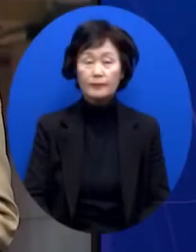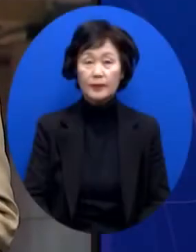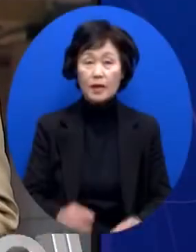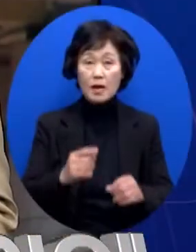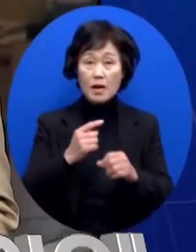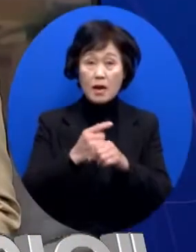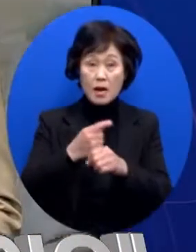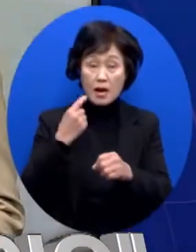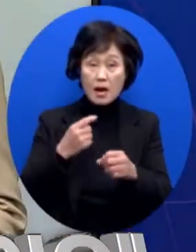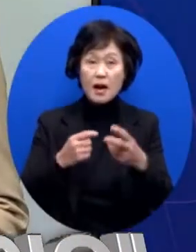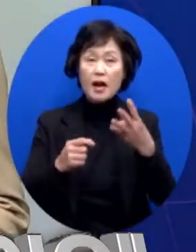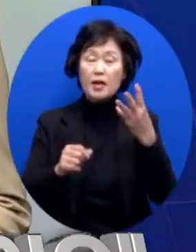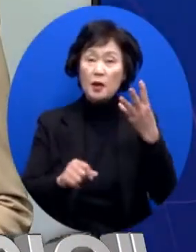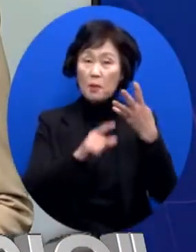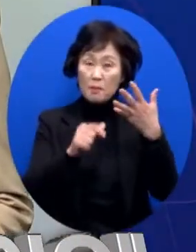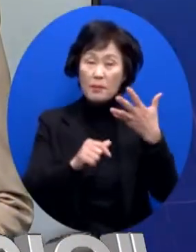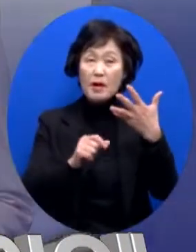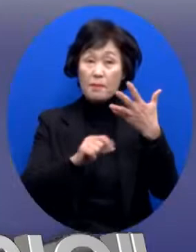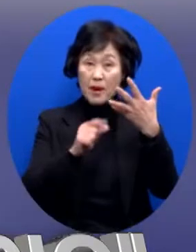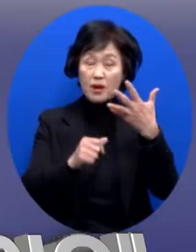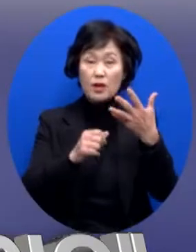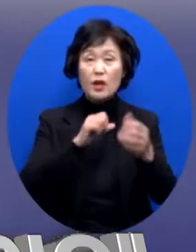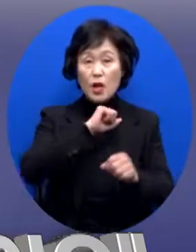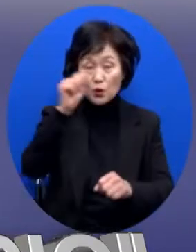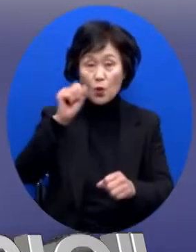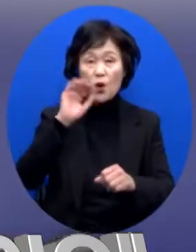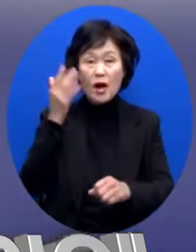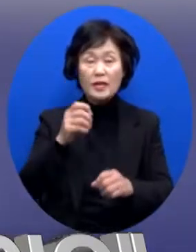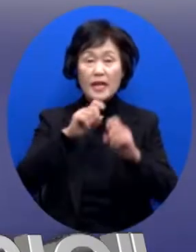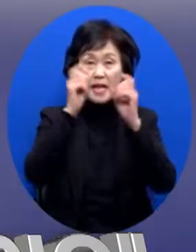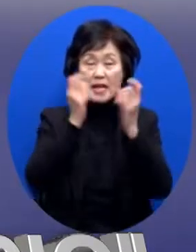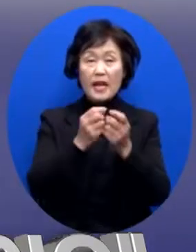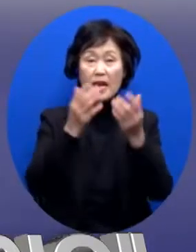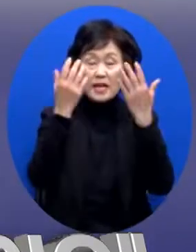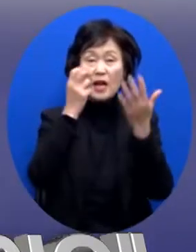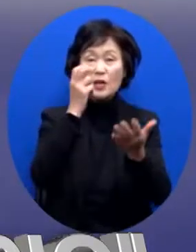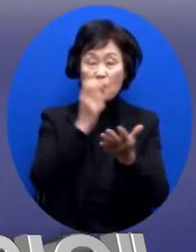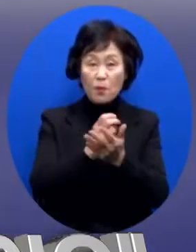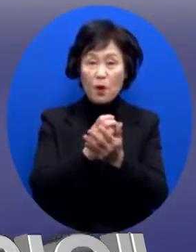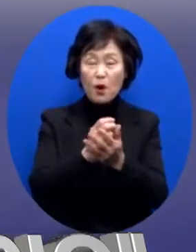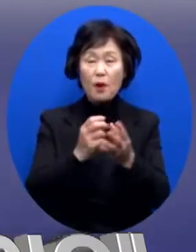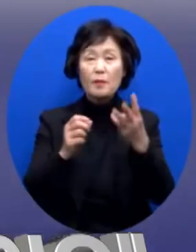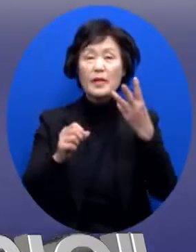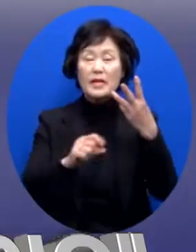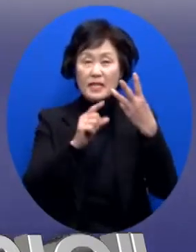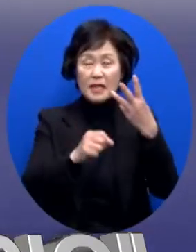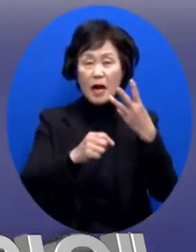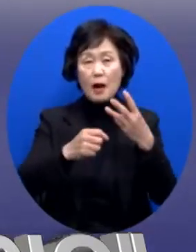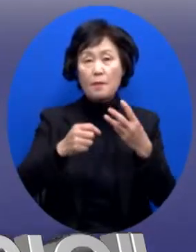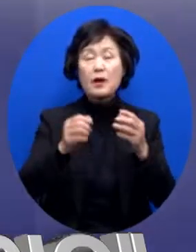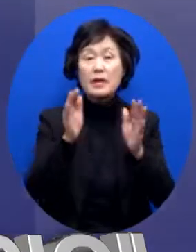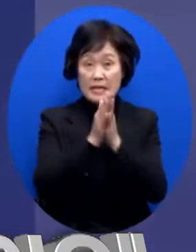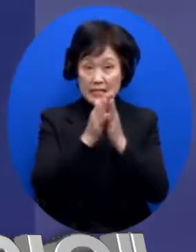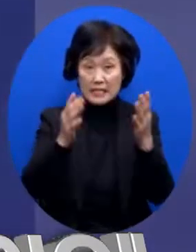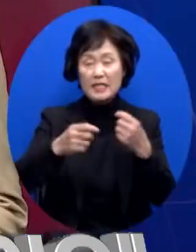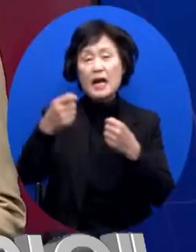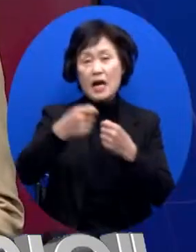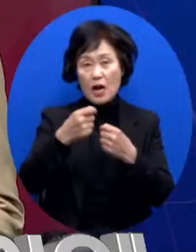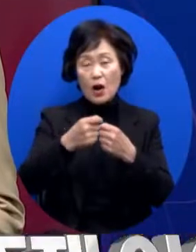작년 8월에 통과된 사립학교법 개정안이 다음달 시행을 앞두고 있습니다 자세한 내용 살펴봤습니다